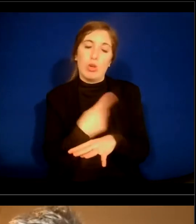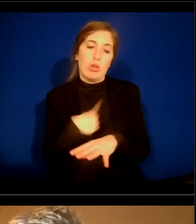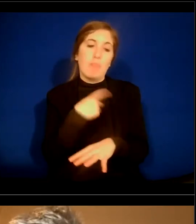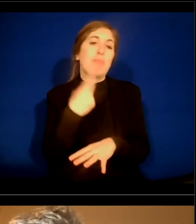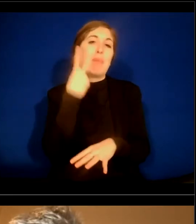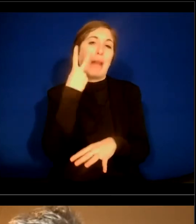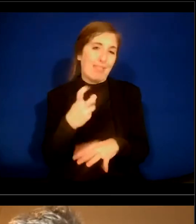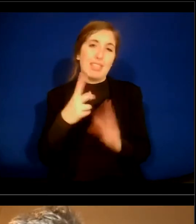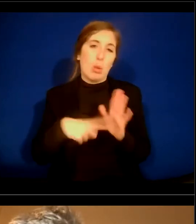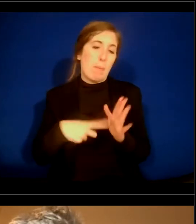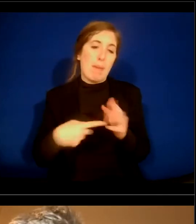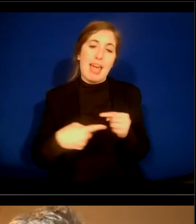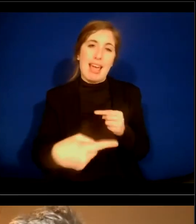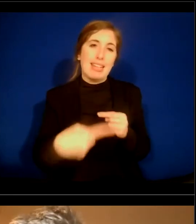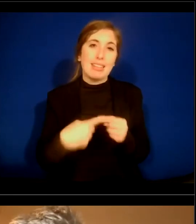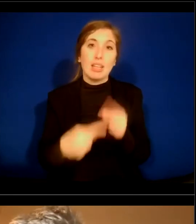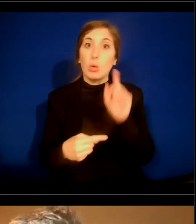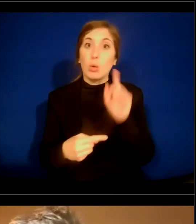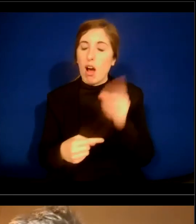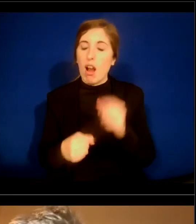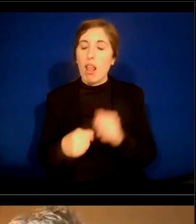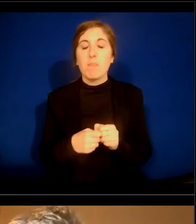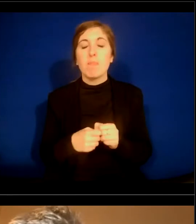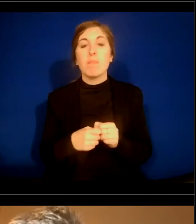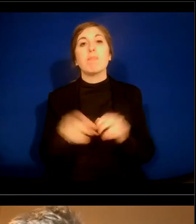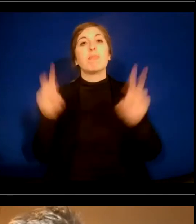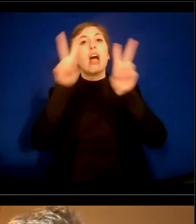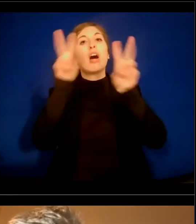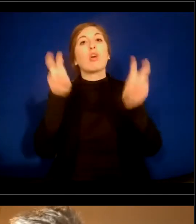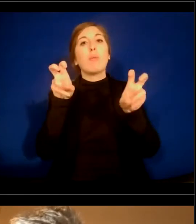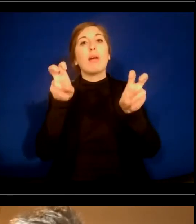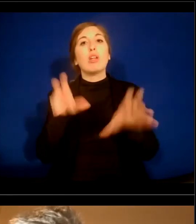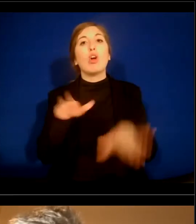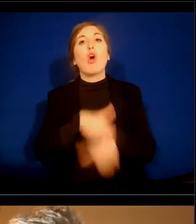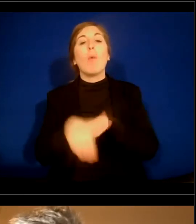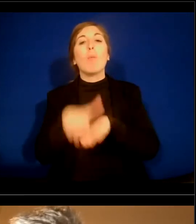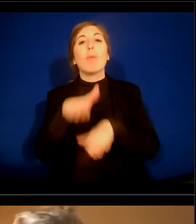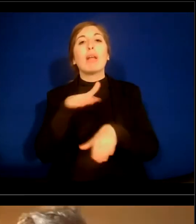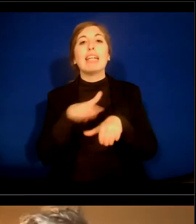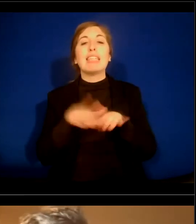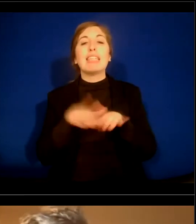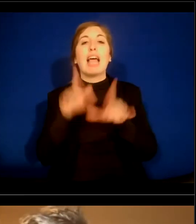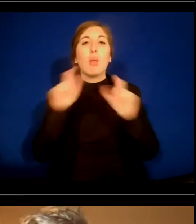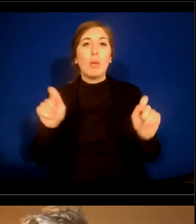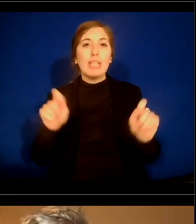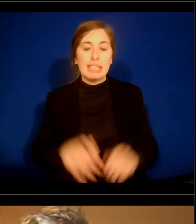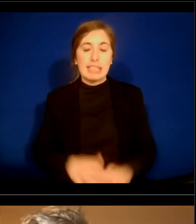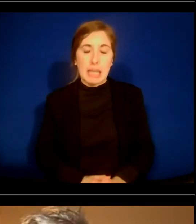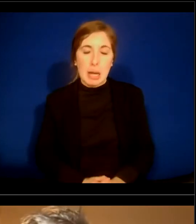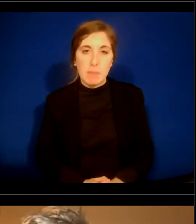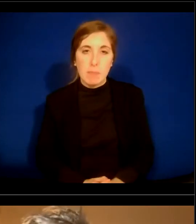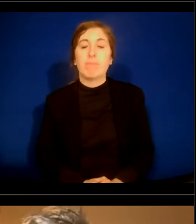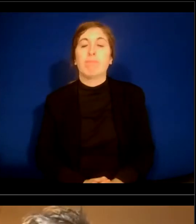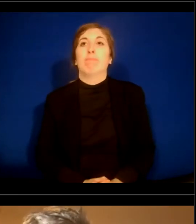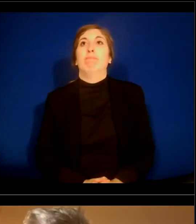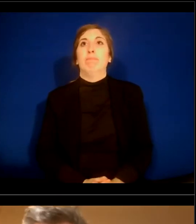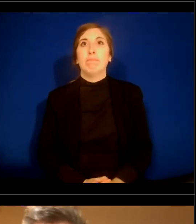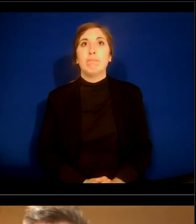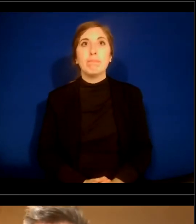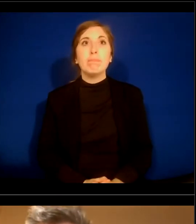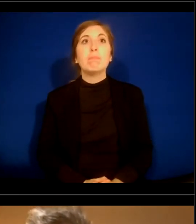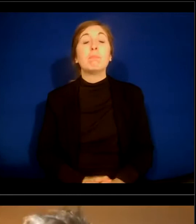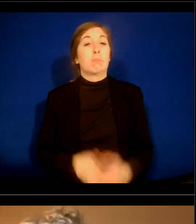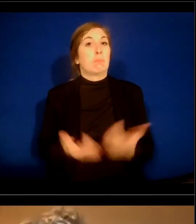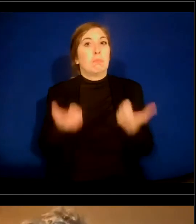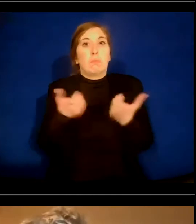nei prossimi mesi, è il tema delle competenze linguistiche. cioè, con un numero così